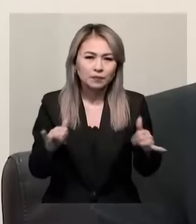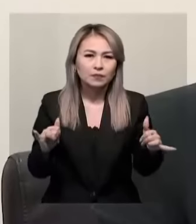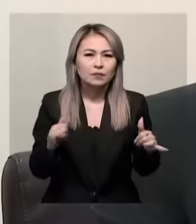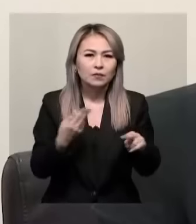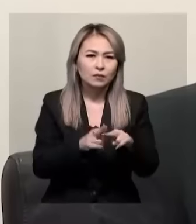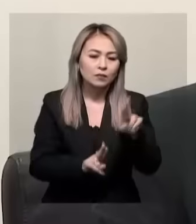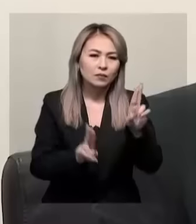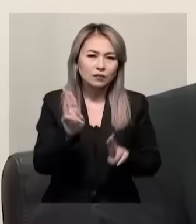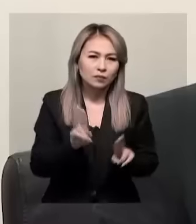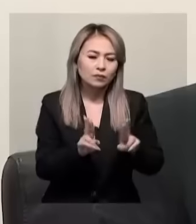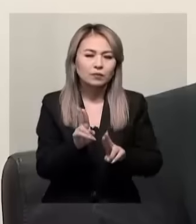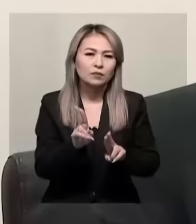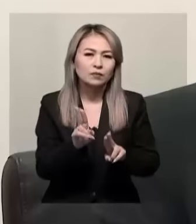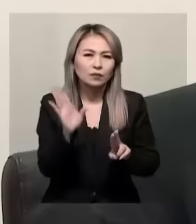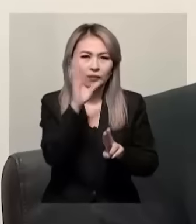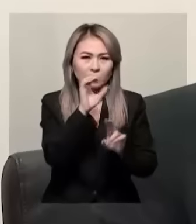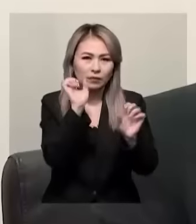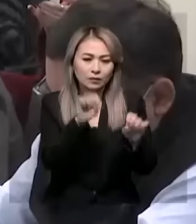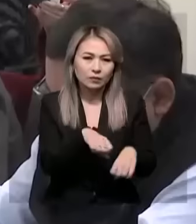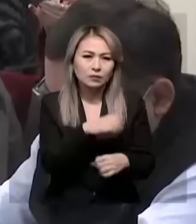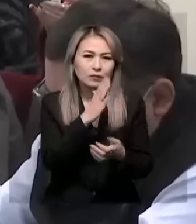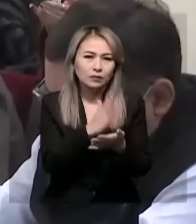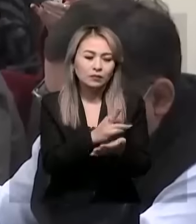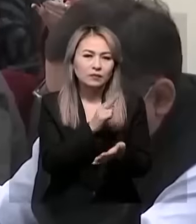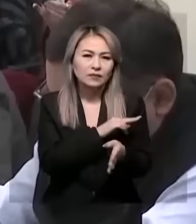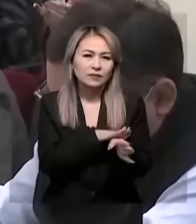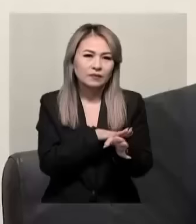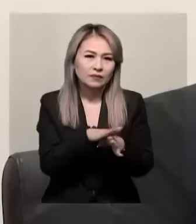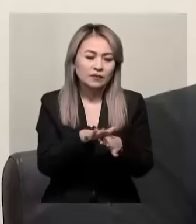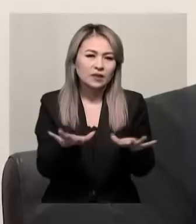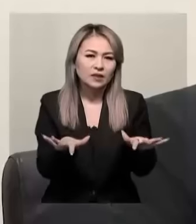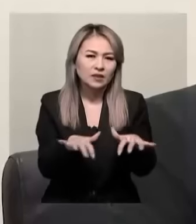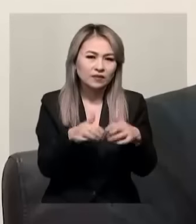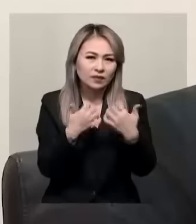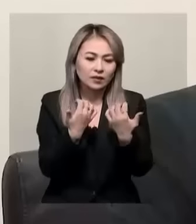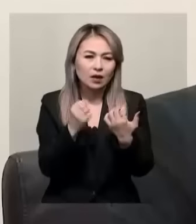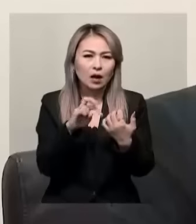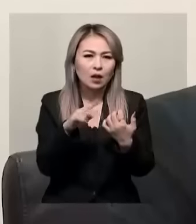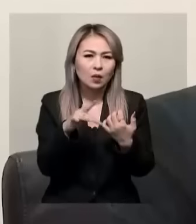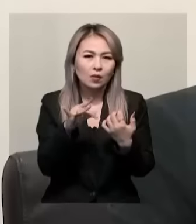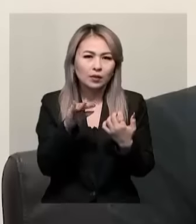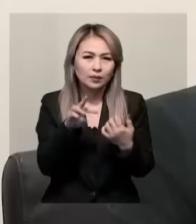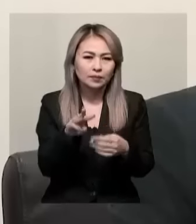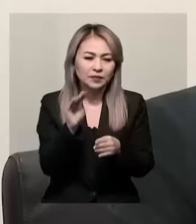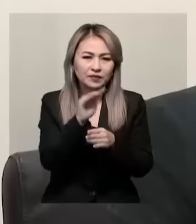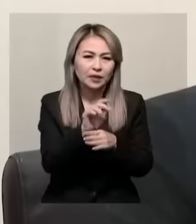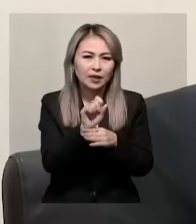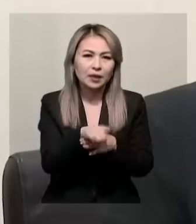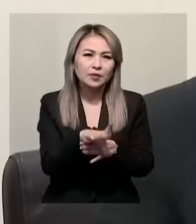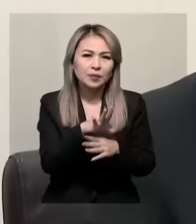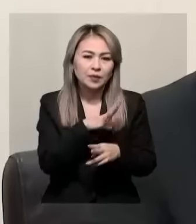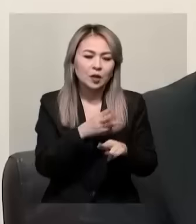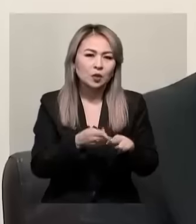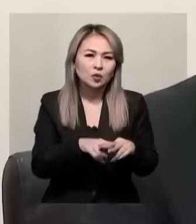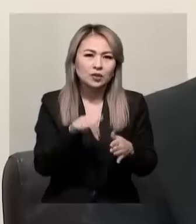осы жүйені жетілдіруге мүмкіншілік болып жұмыс атқарылды. Цифрлық алгоритмдерді енгізуге тапсырма берілді. Сол